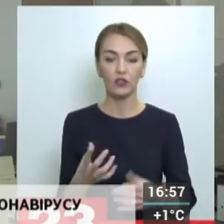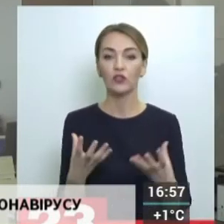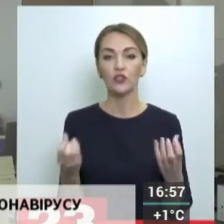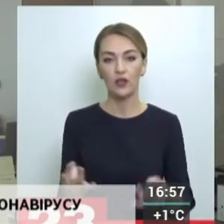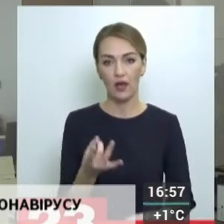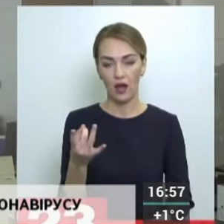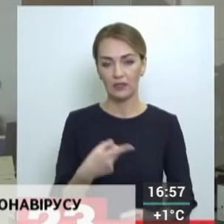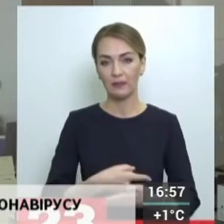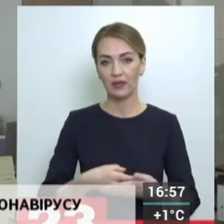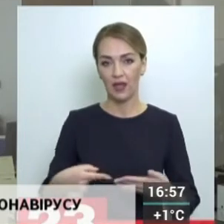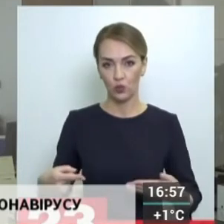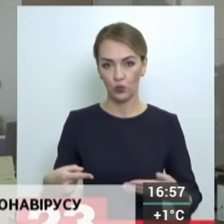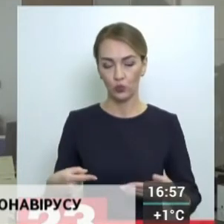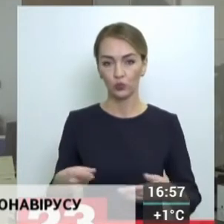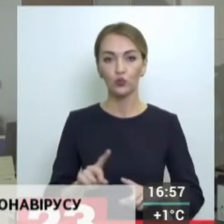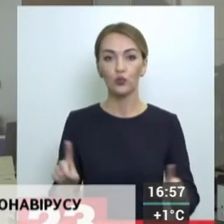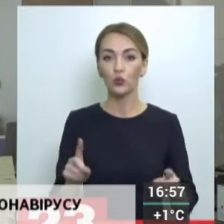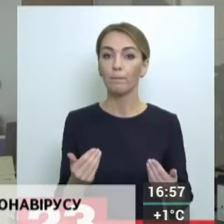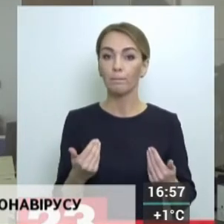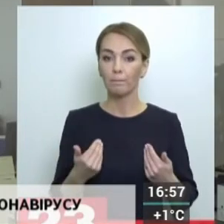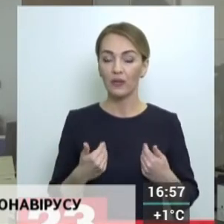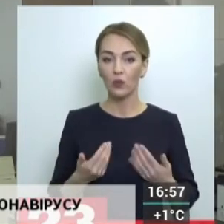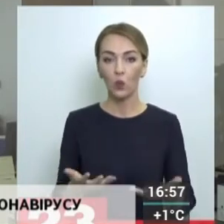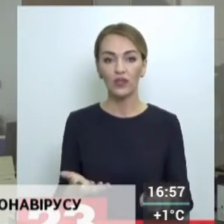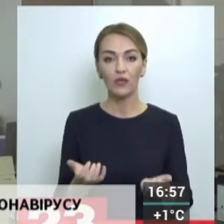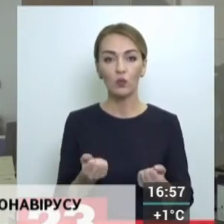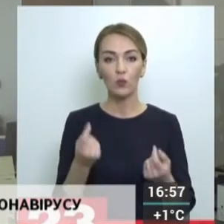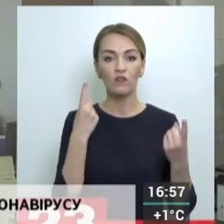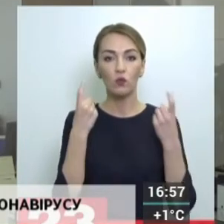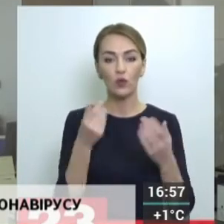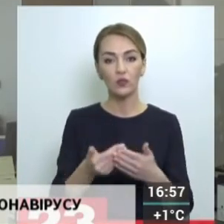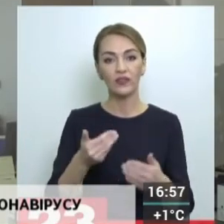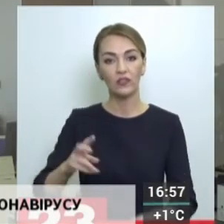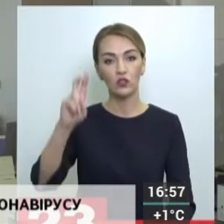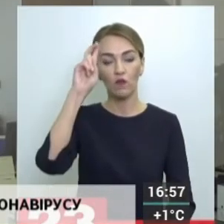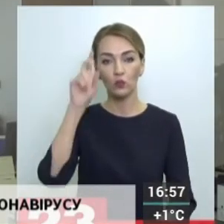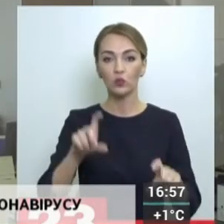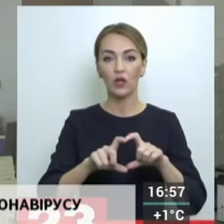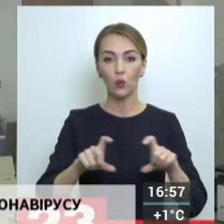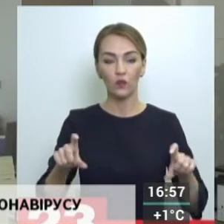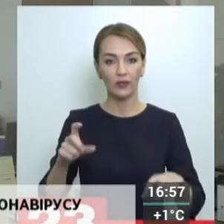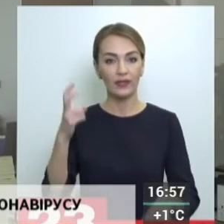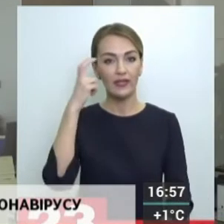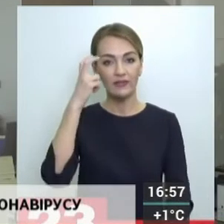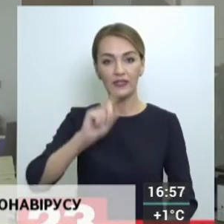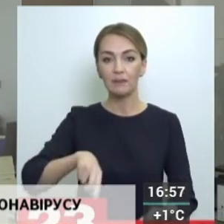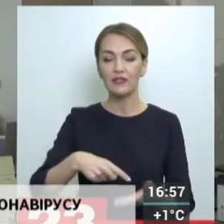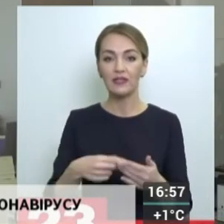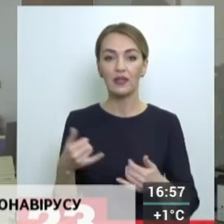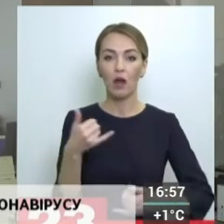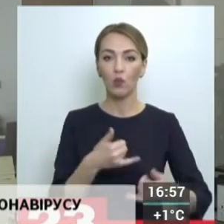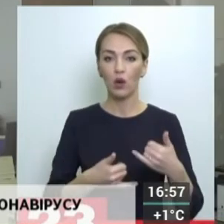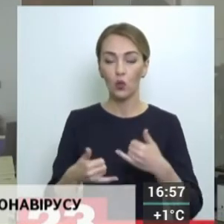Ще раз підкреслюю, що ми отримуємо інформацію від державної установи Київський міський